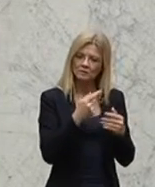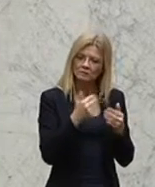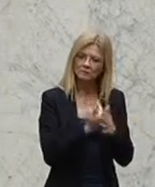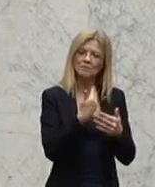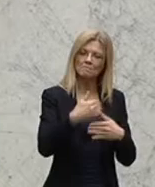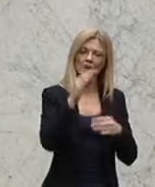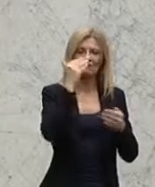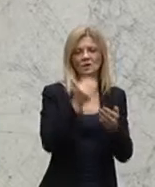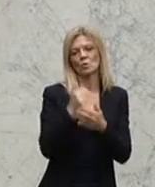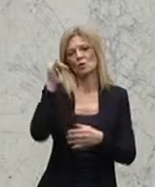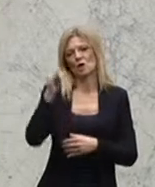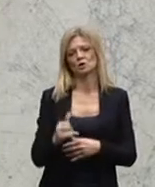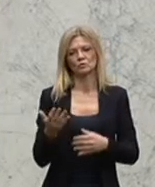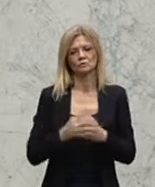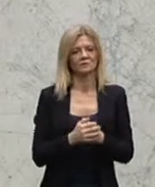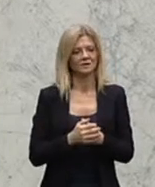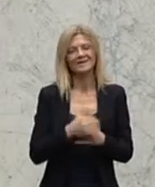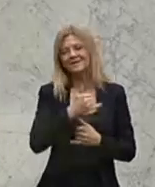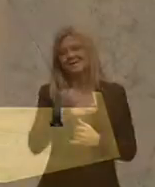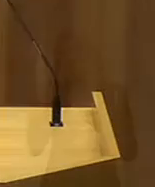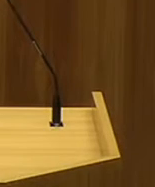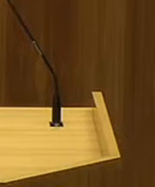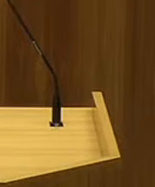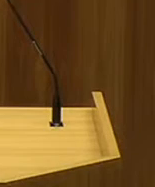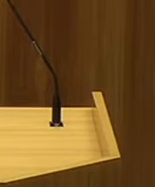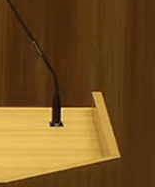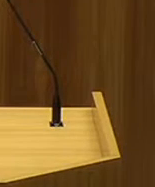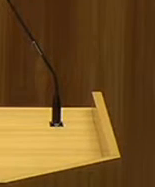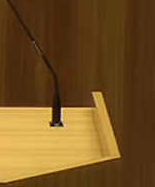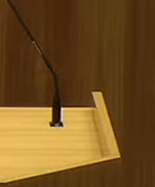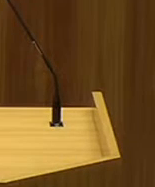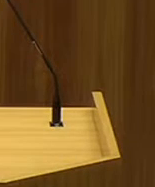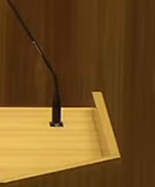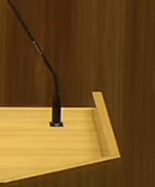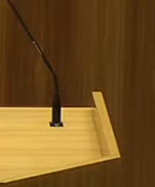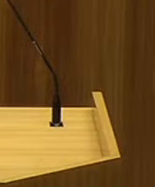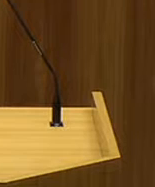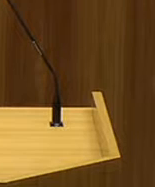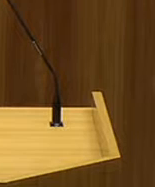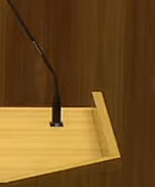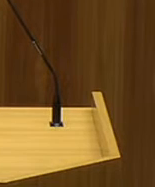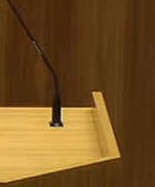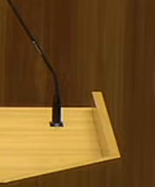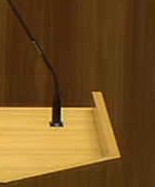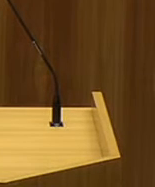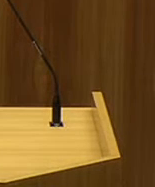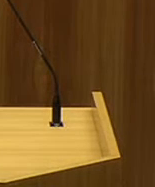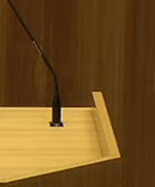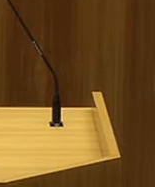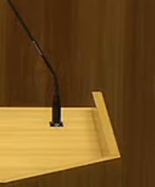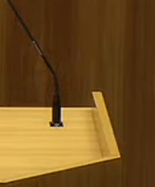und Polizisten waren und sind gefordert, sich Respekt und Vertrauen in der Bevölkerung zu erarbeiten.